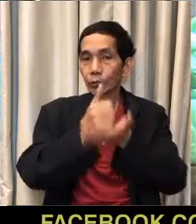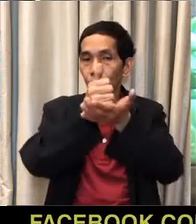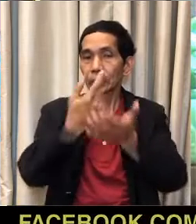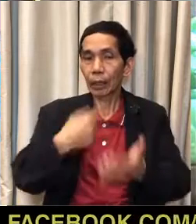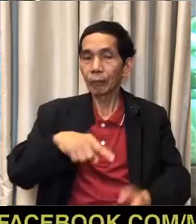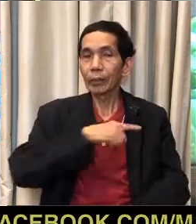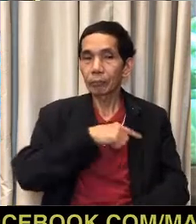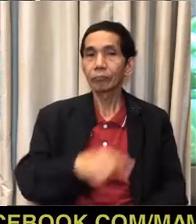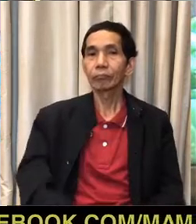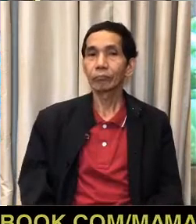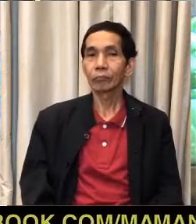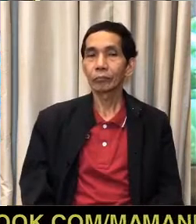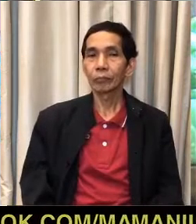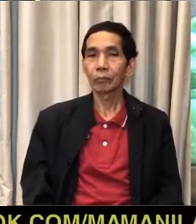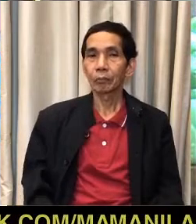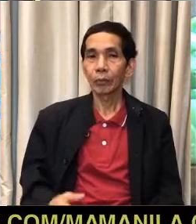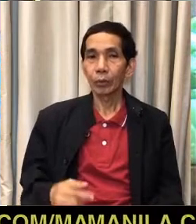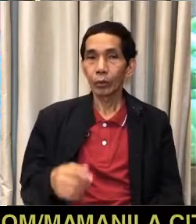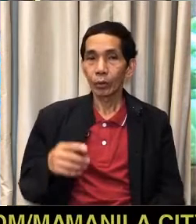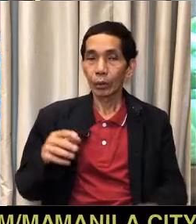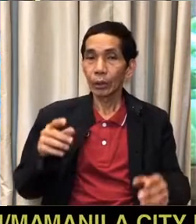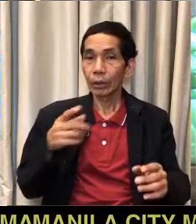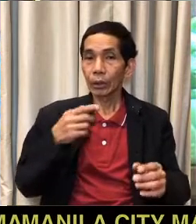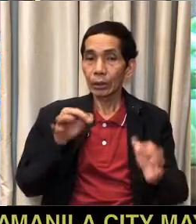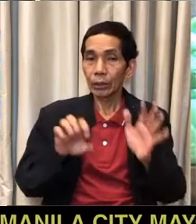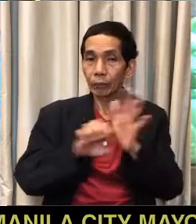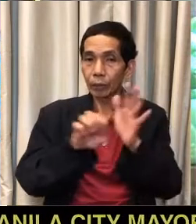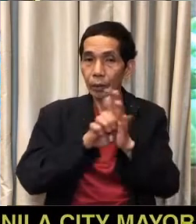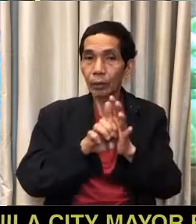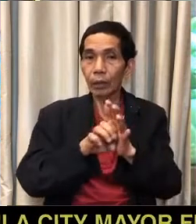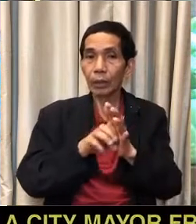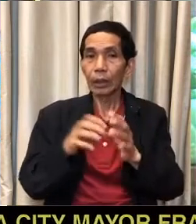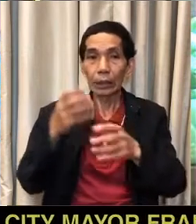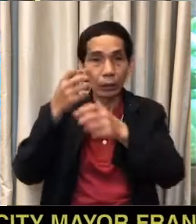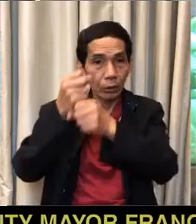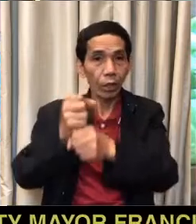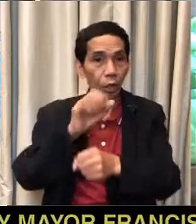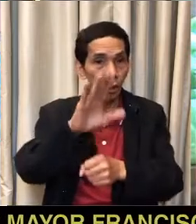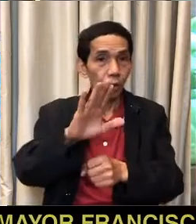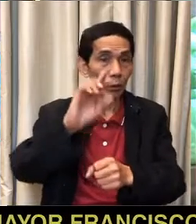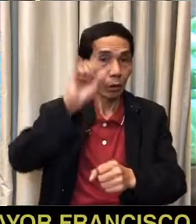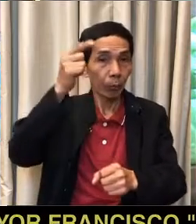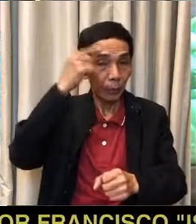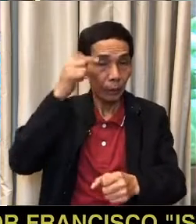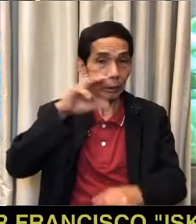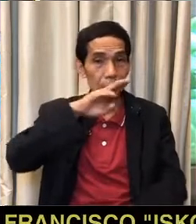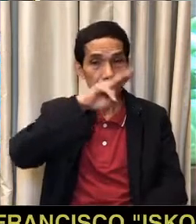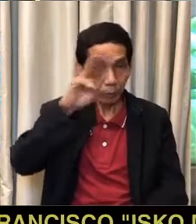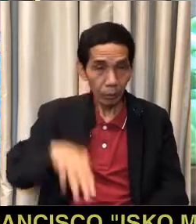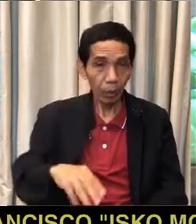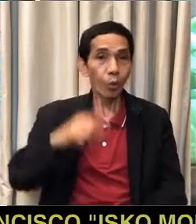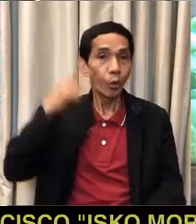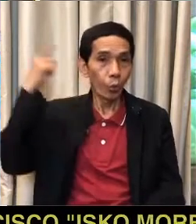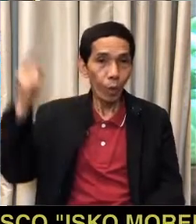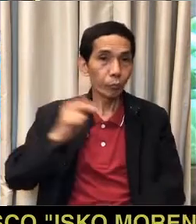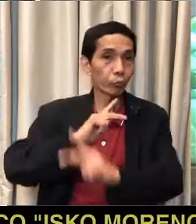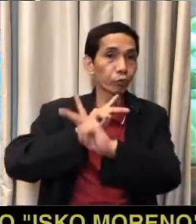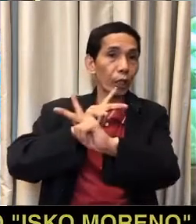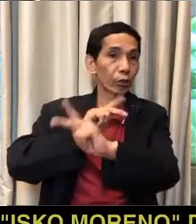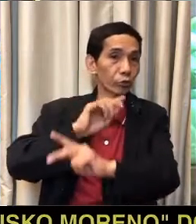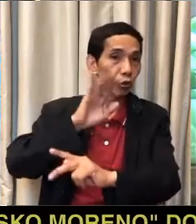yun. Kapag kayo ay pinagkatiwalaan ninyo ang pamahalang lungsod, lagi namin po